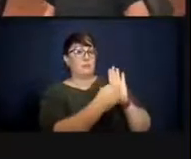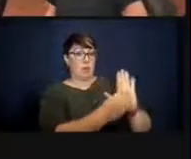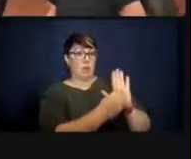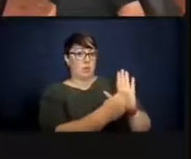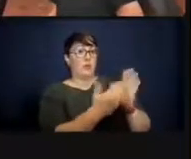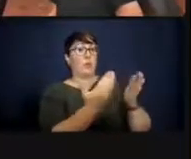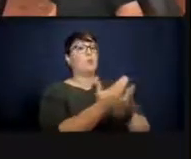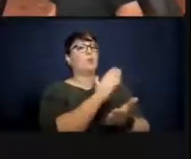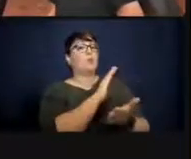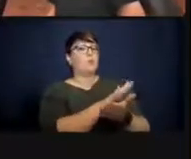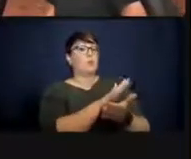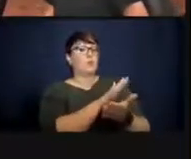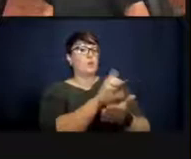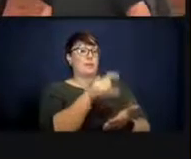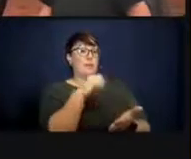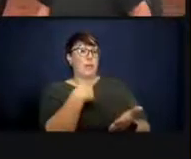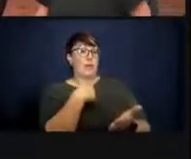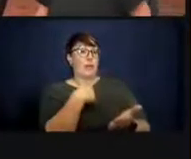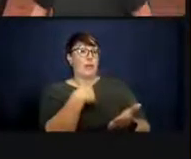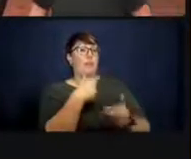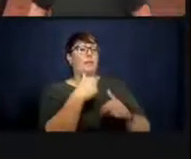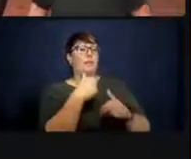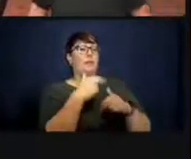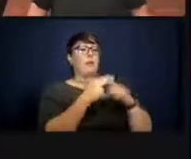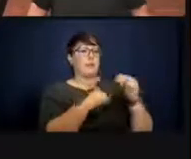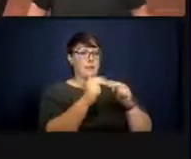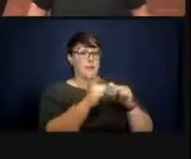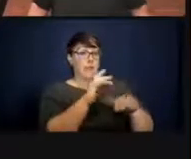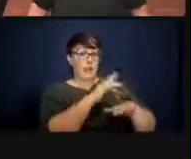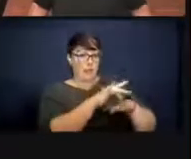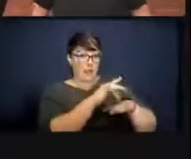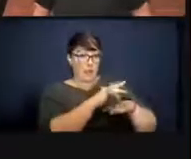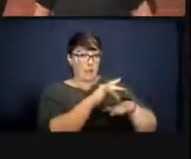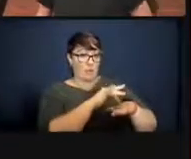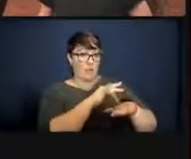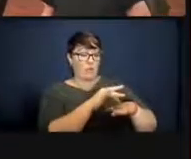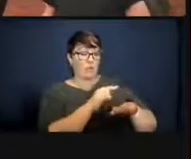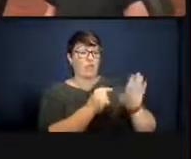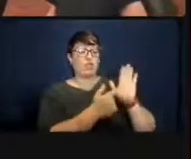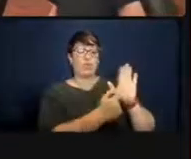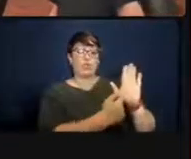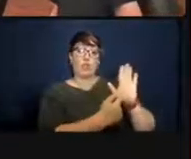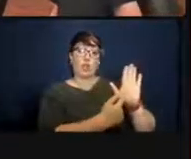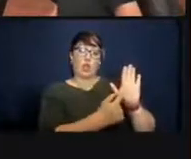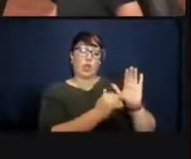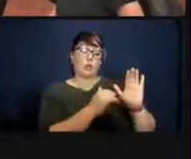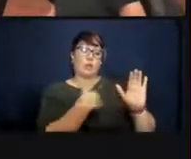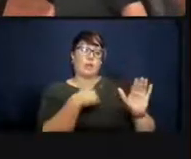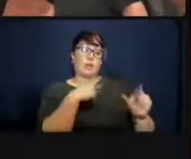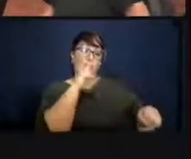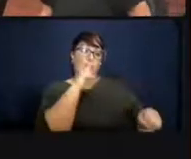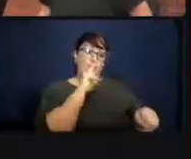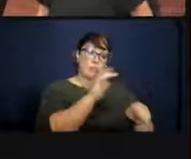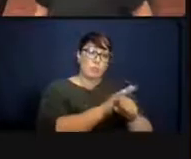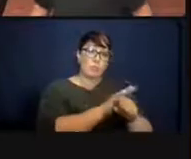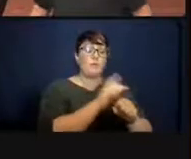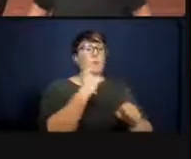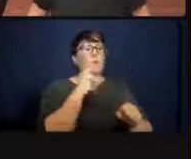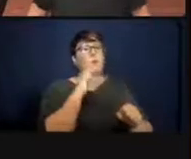kwa modeli hizi. Shule zetu zinapaswa kuwa na vifaa ambavyo vinaonyesha